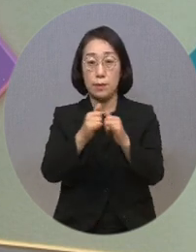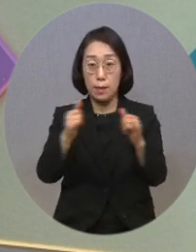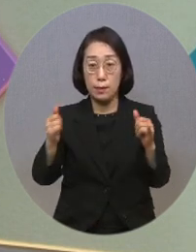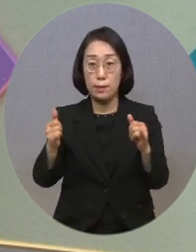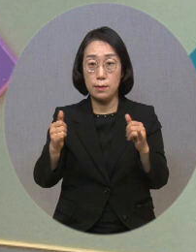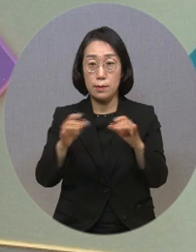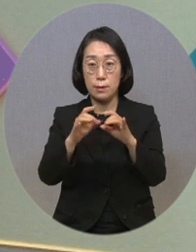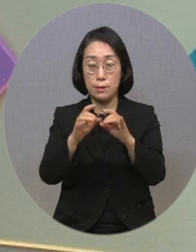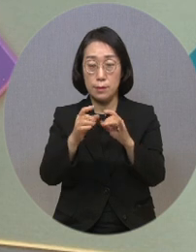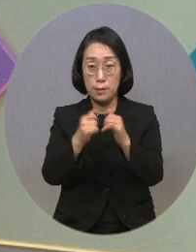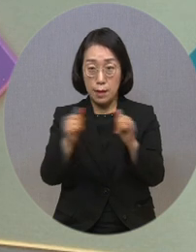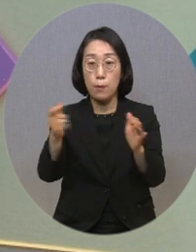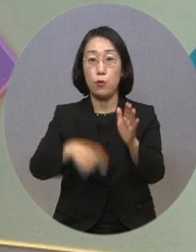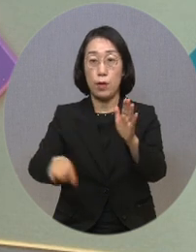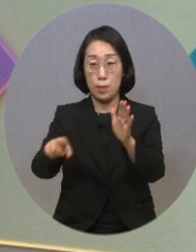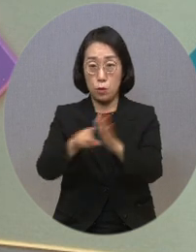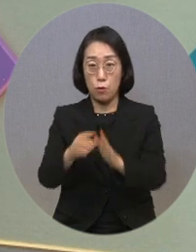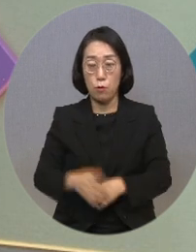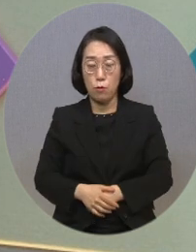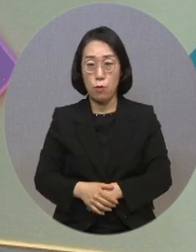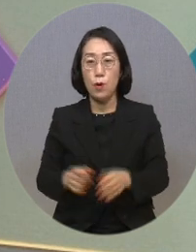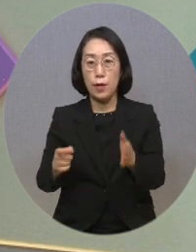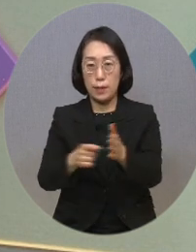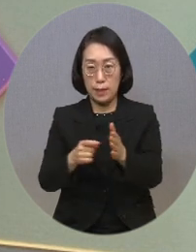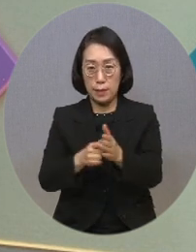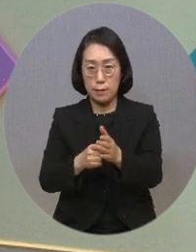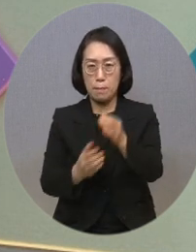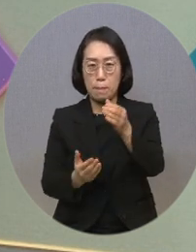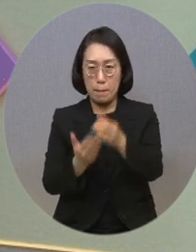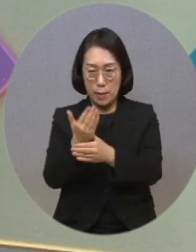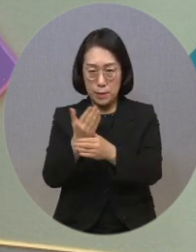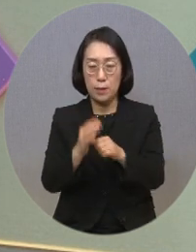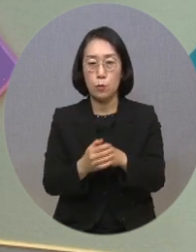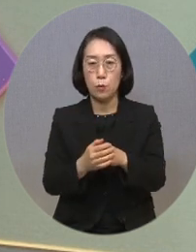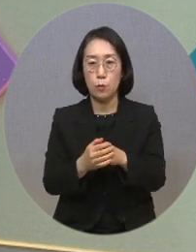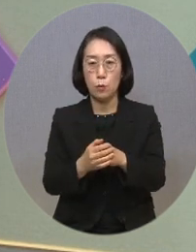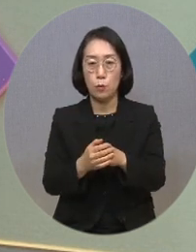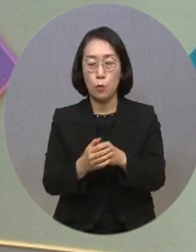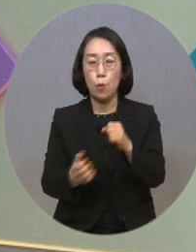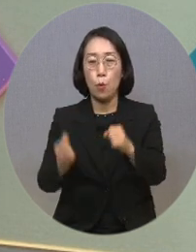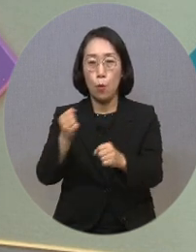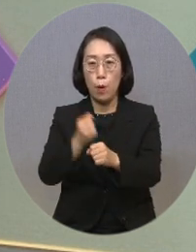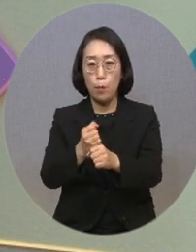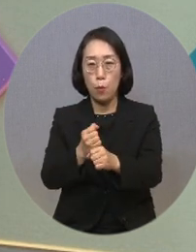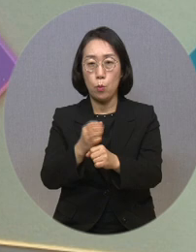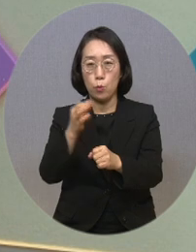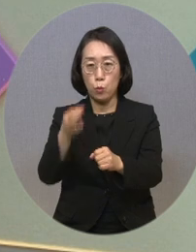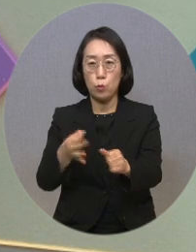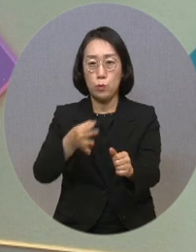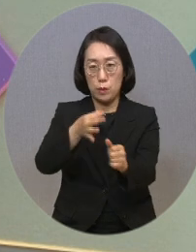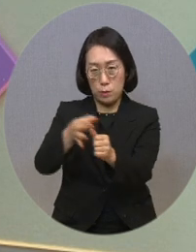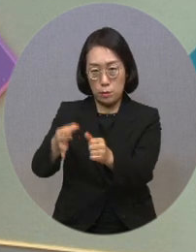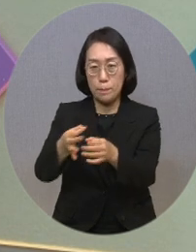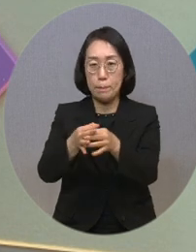시민들을 위해서도 네. 긴급재난지원금, 일상회복지원금을 좀 드려야 된다. 네.